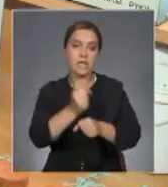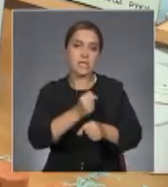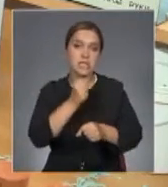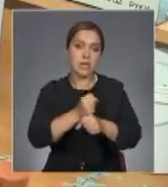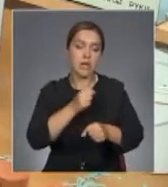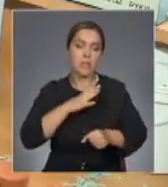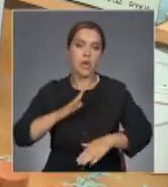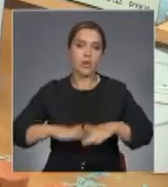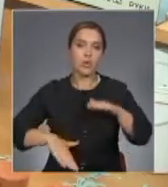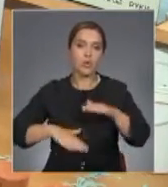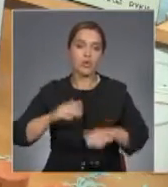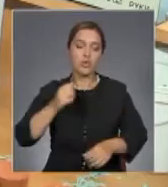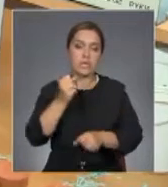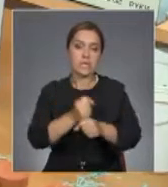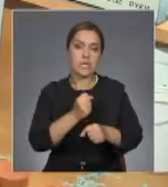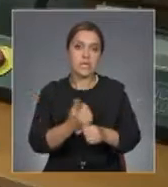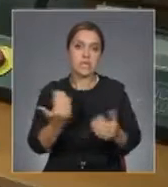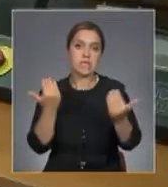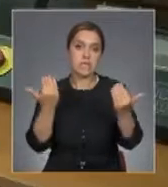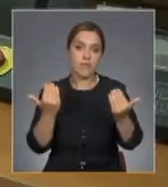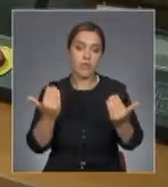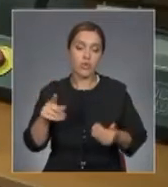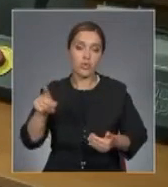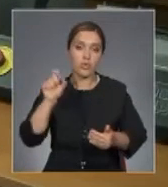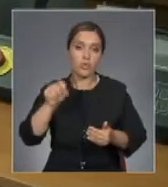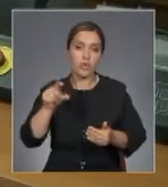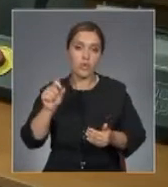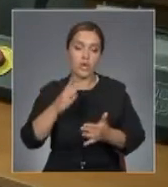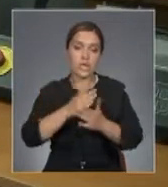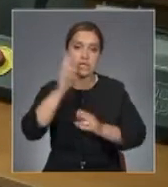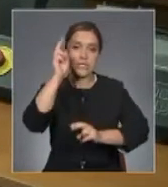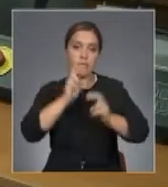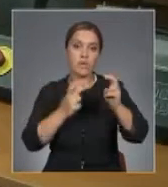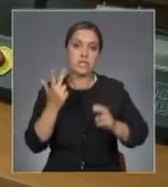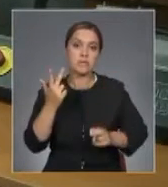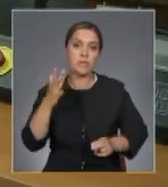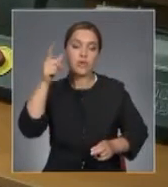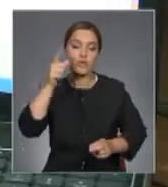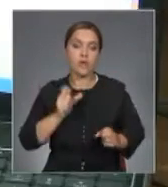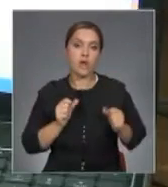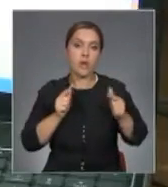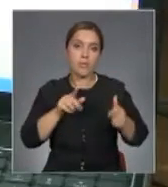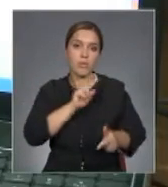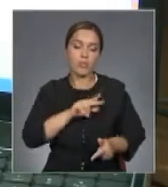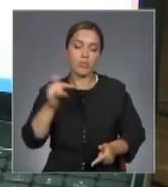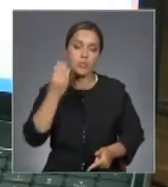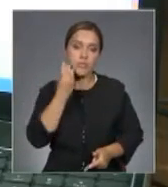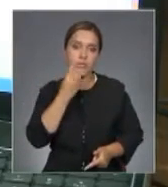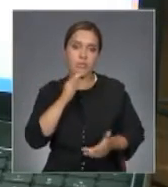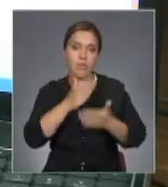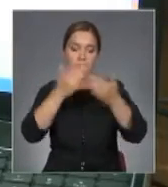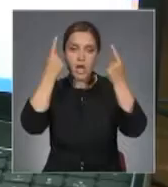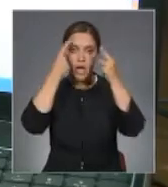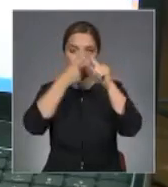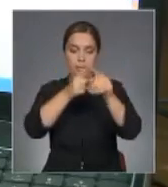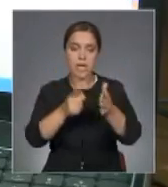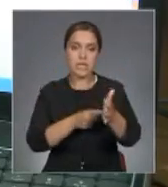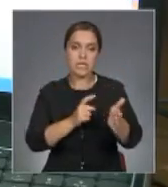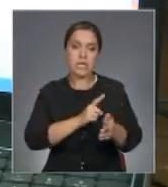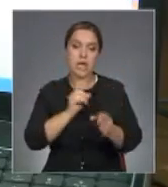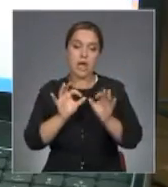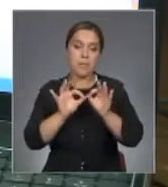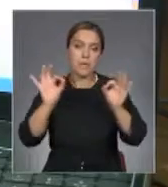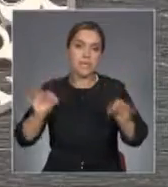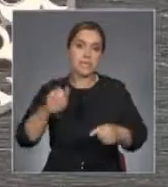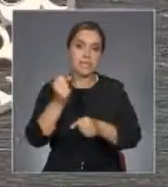украшений шло вручную. Сегодня в ювелирном цехе получили работу 35 человек. У них новейшее оборудование. Каргандинские мастера продолжают работать